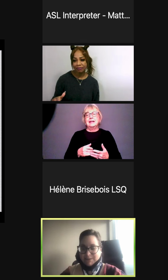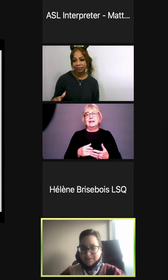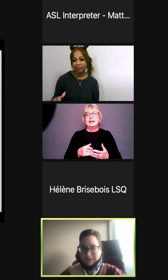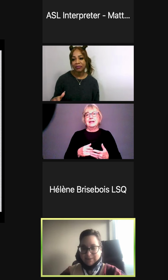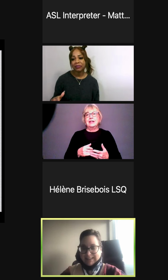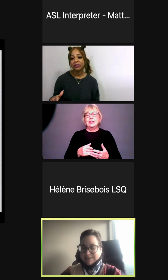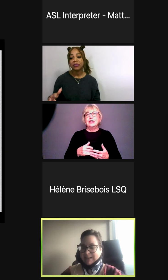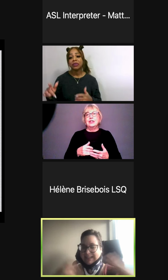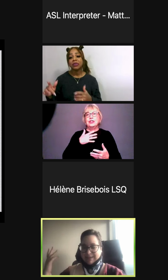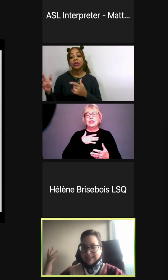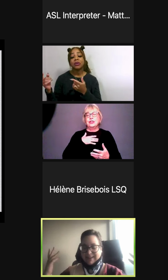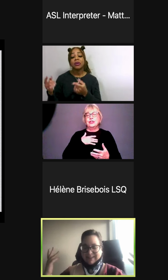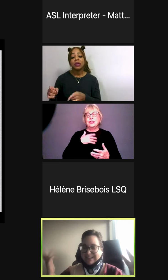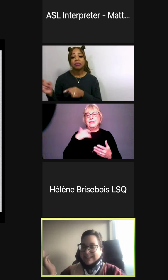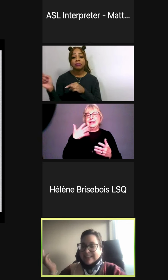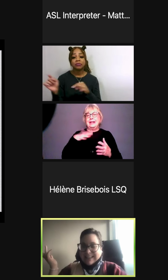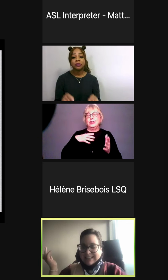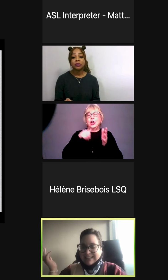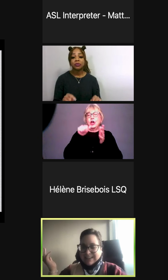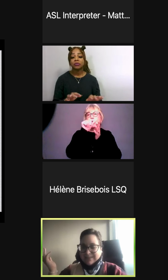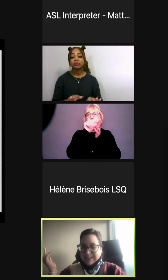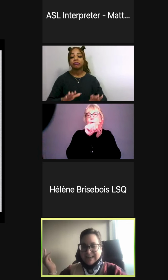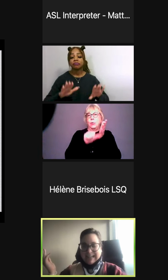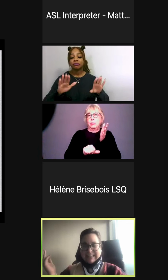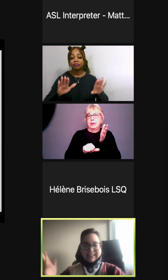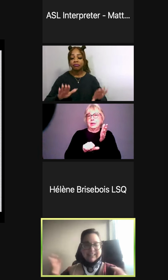une chirurgie et je me sentais